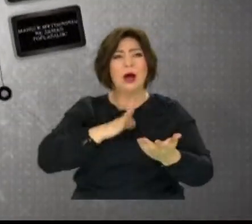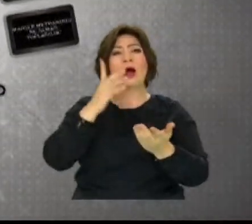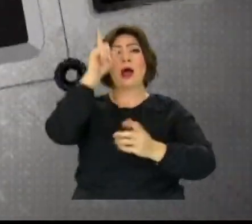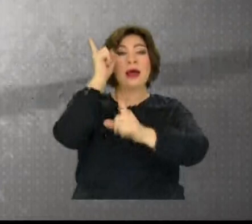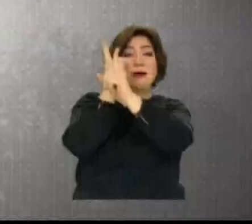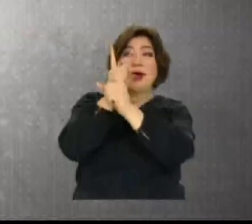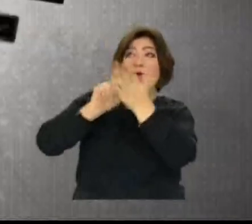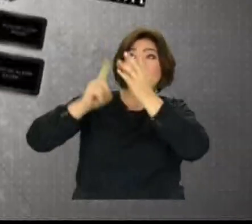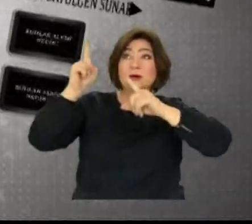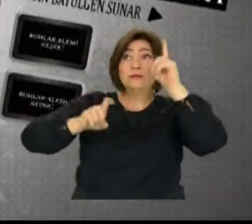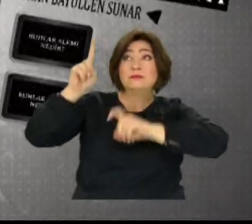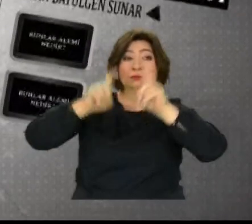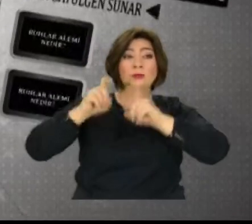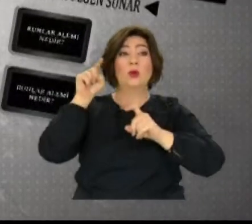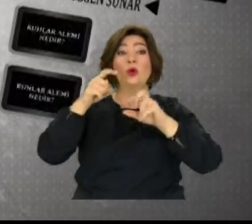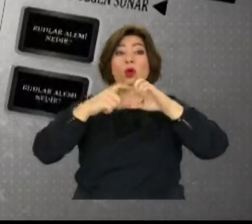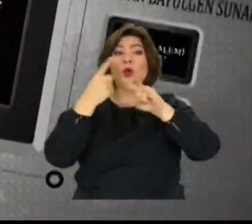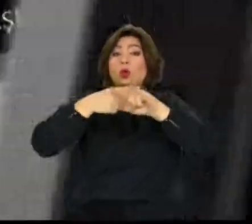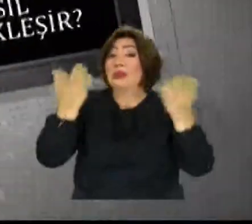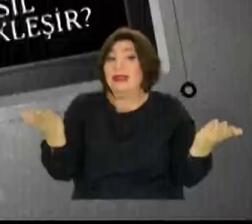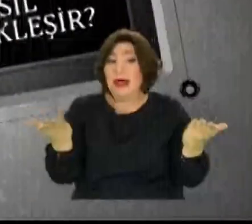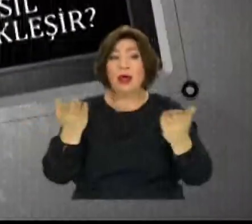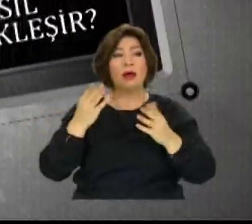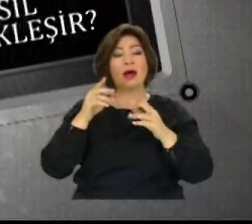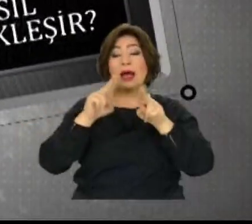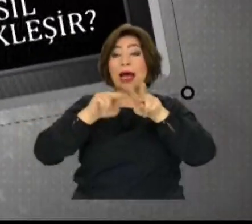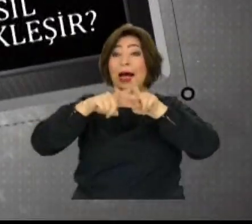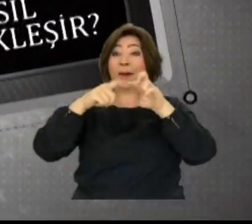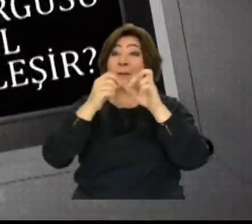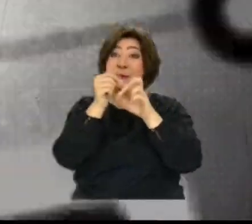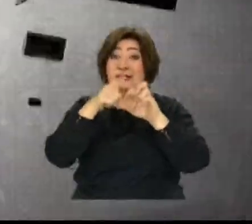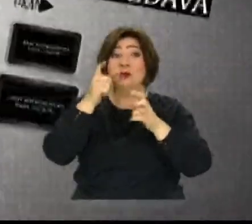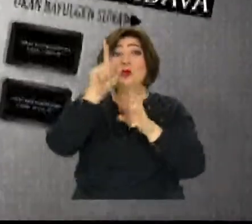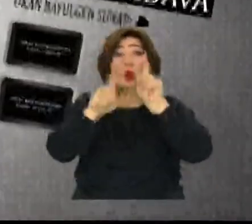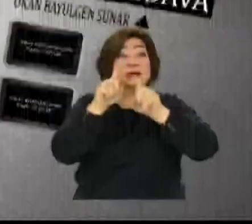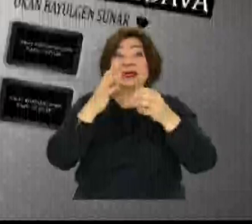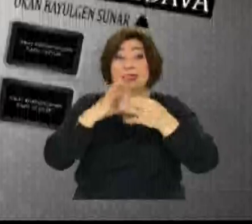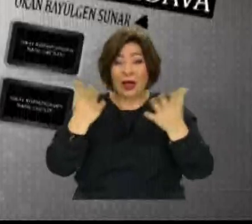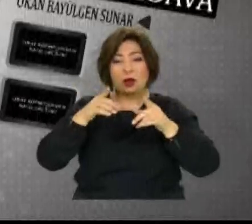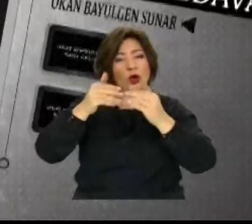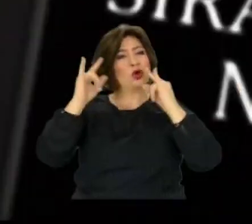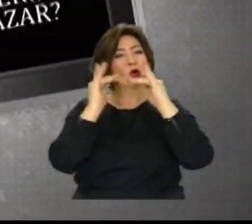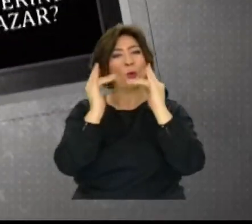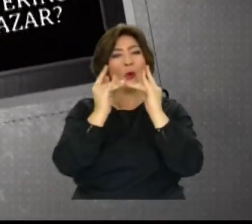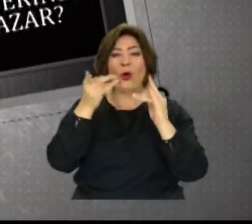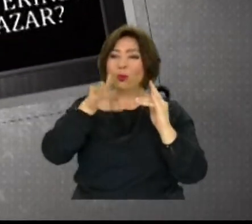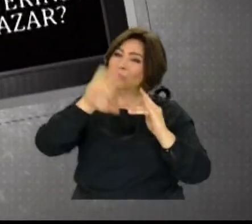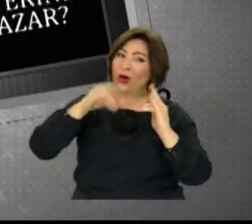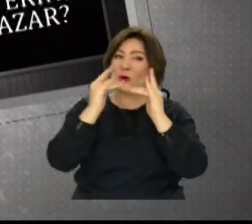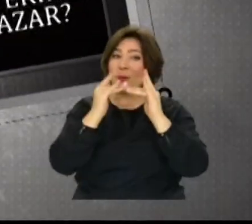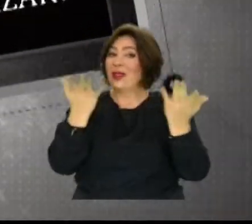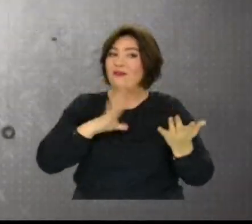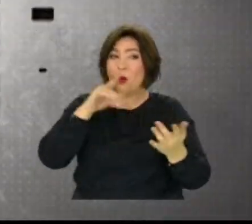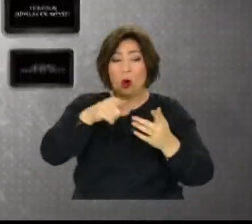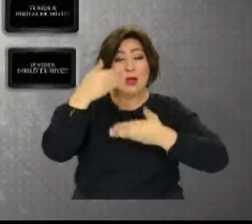zaman toplanılır? Ruhlar alemi nedir? Kabir sorgusu nasıl gerçekleşir? Sırat köprüsünden nasıl geçilir? Amel